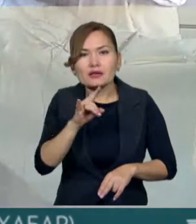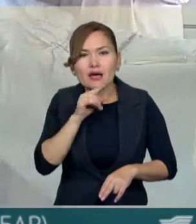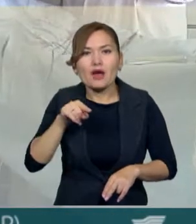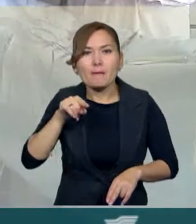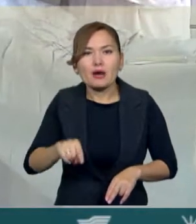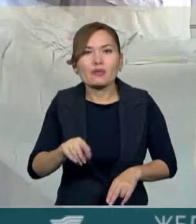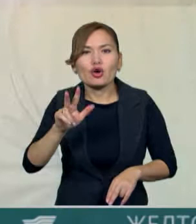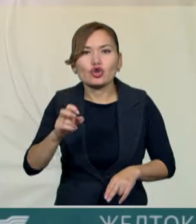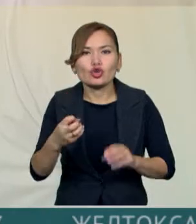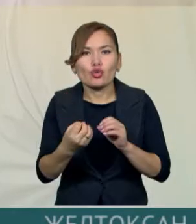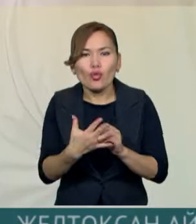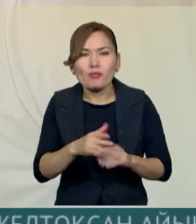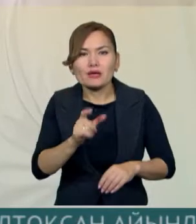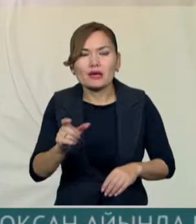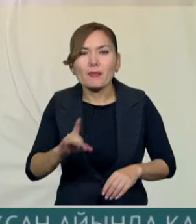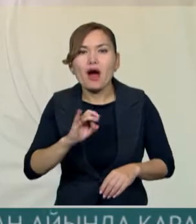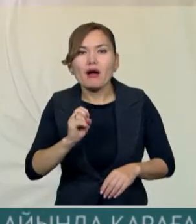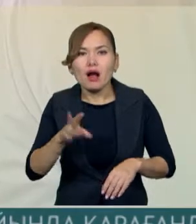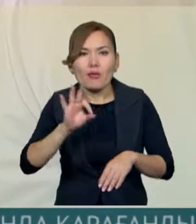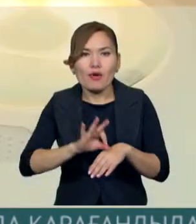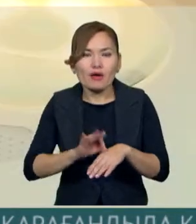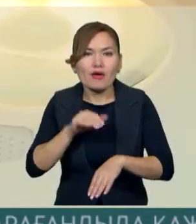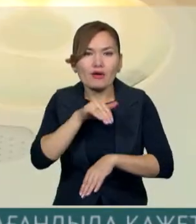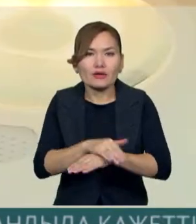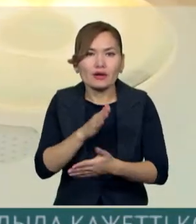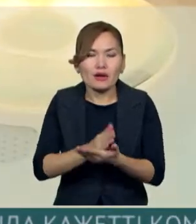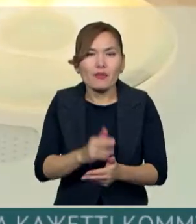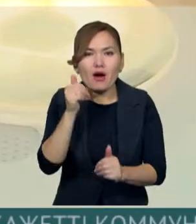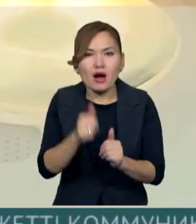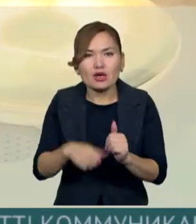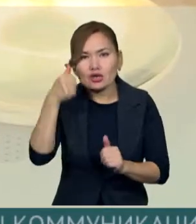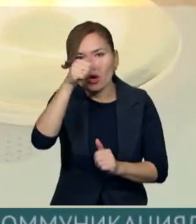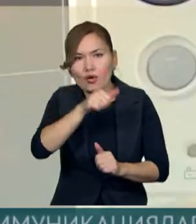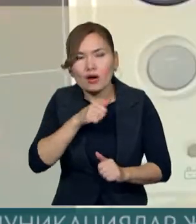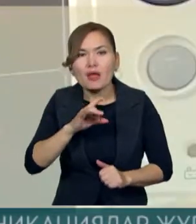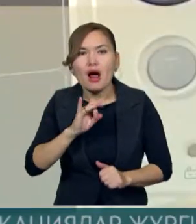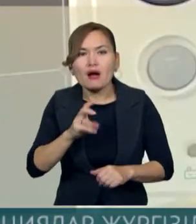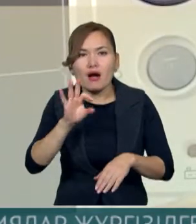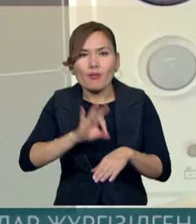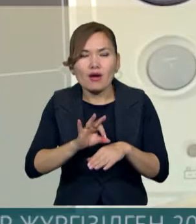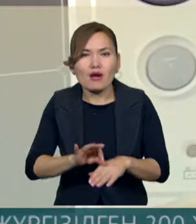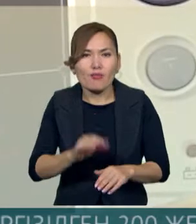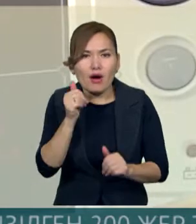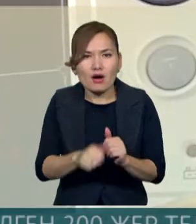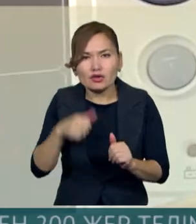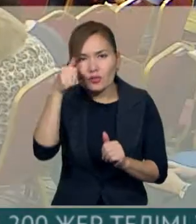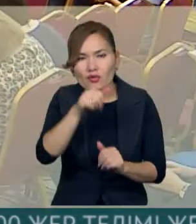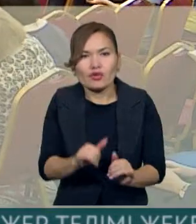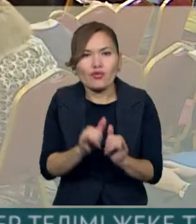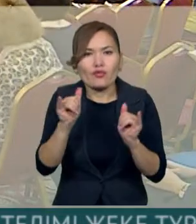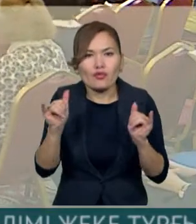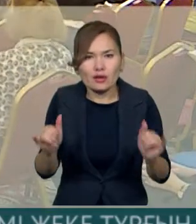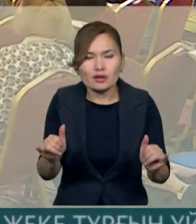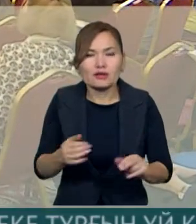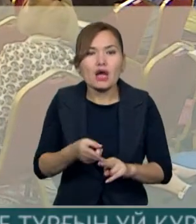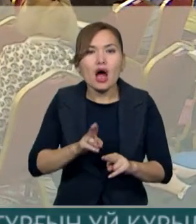1315 адамнан қатерлі ісік анықталған. Бір өкініштісі, жыл сайын осы індетке шалдығатындар қарасы көбейіп барады. Халықаралық